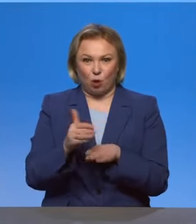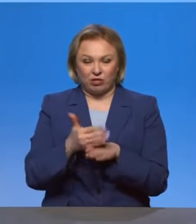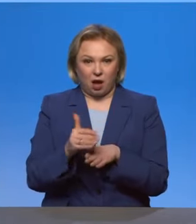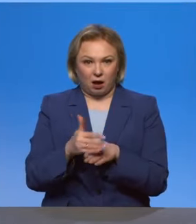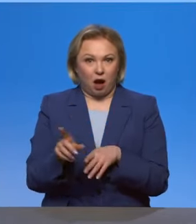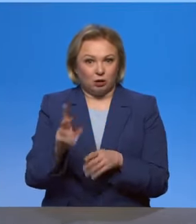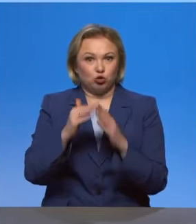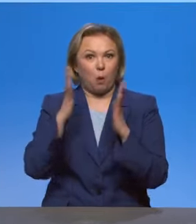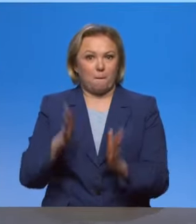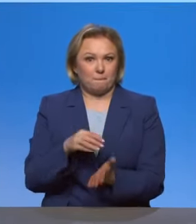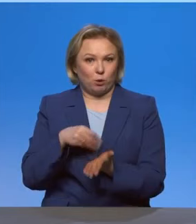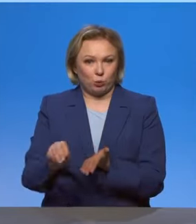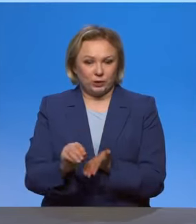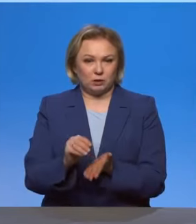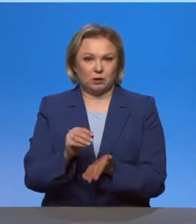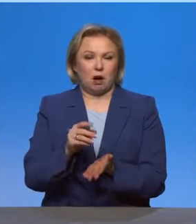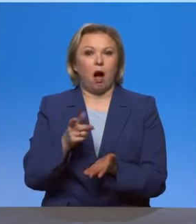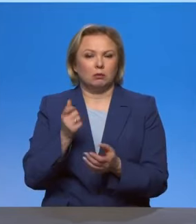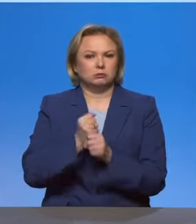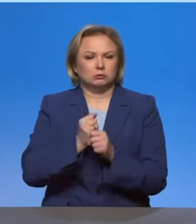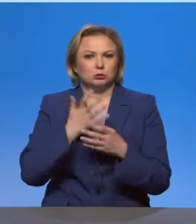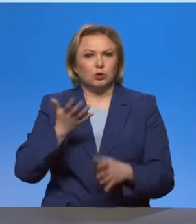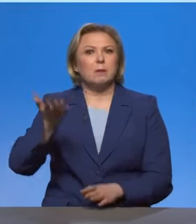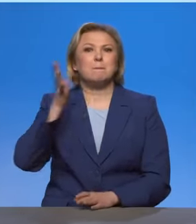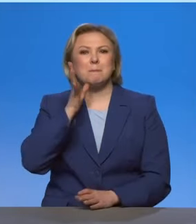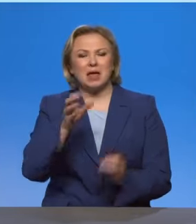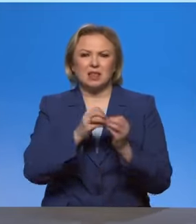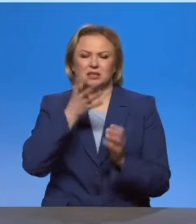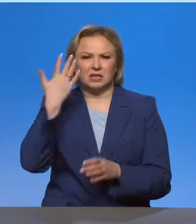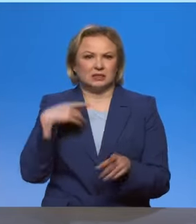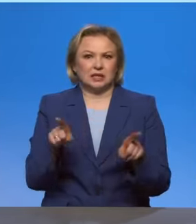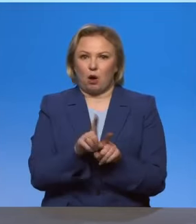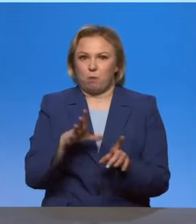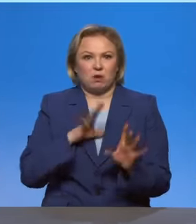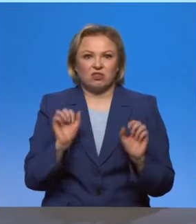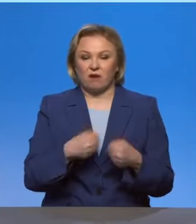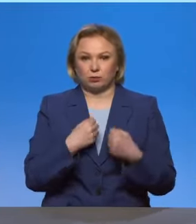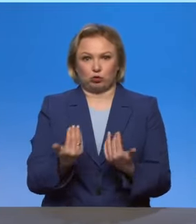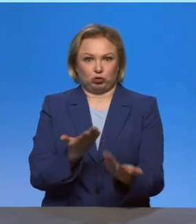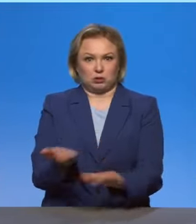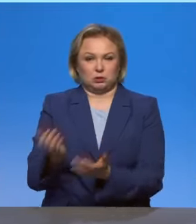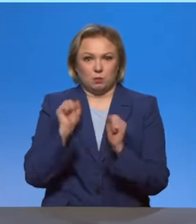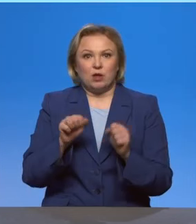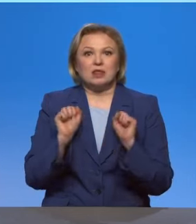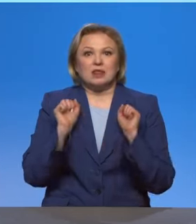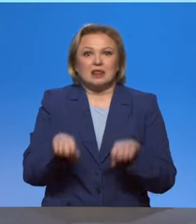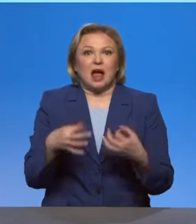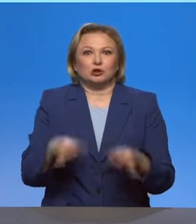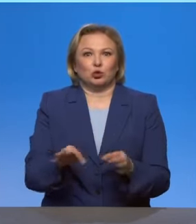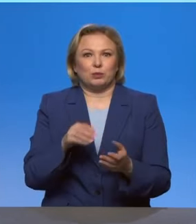еще там 5-10 лет назад такой, в принципе, был невозможно. Сейчас действительно вот доступность ипотеки на